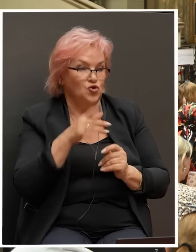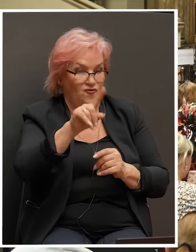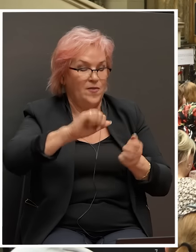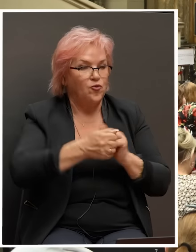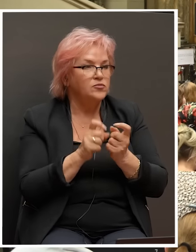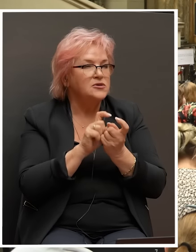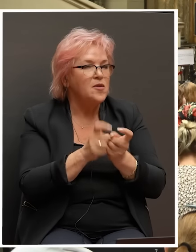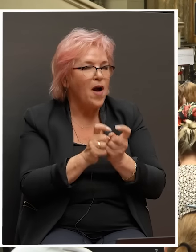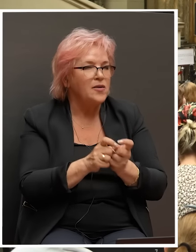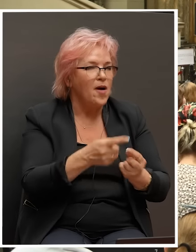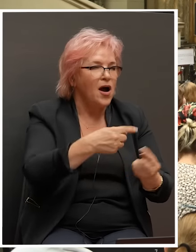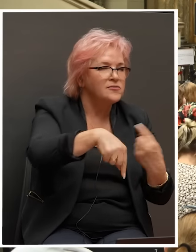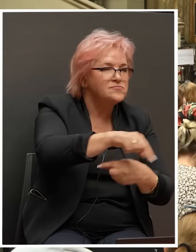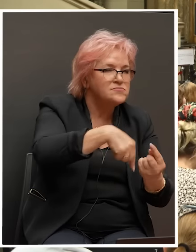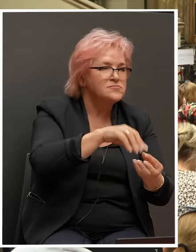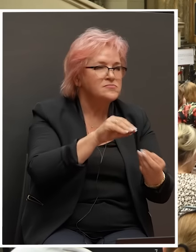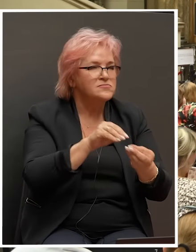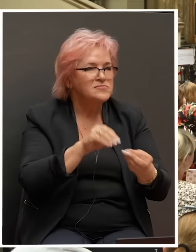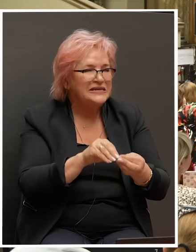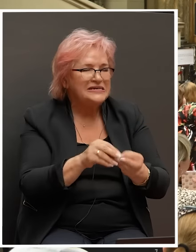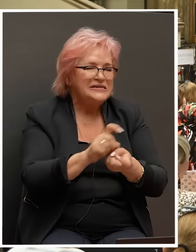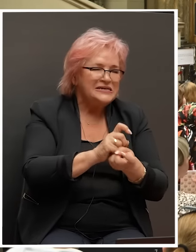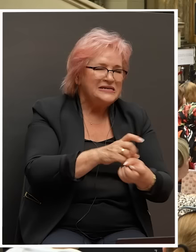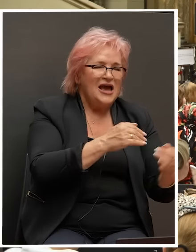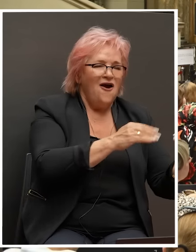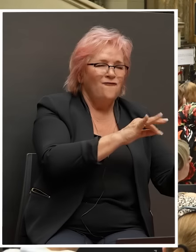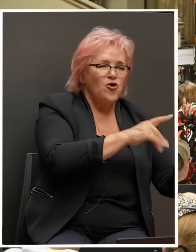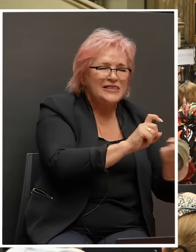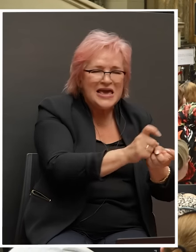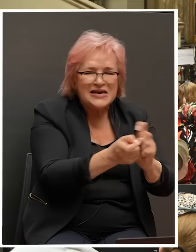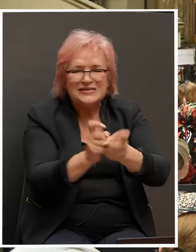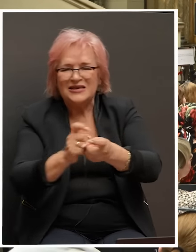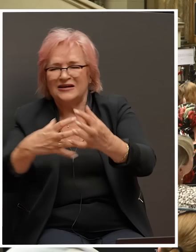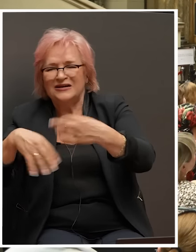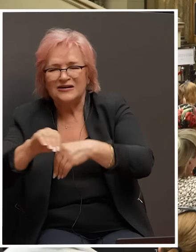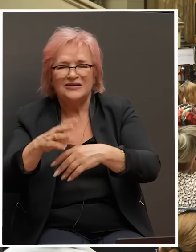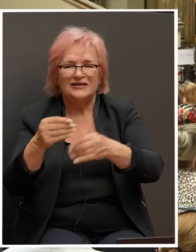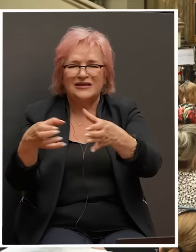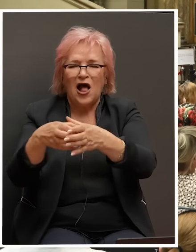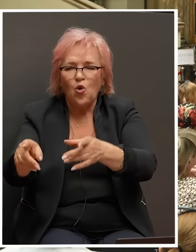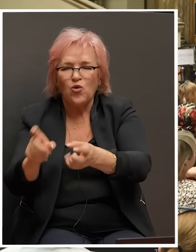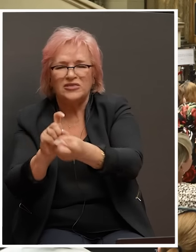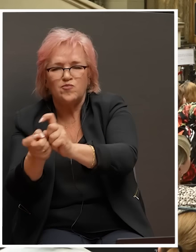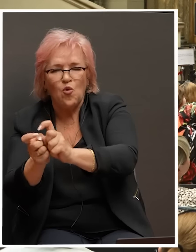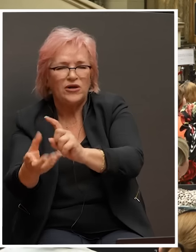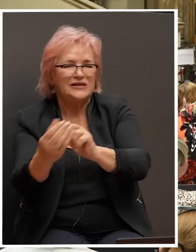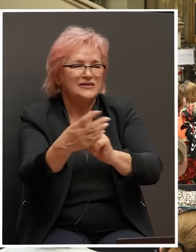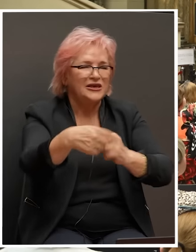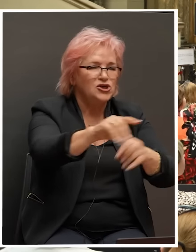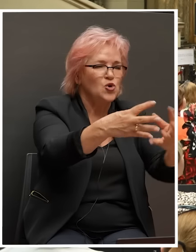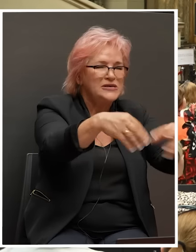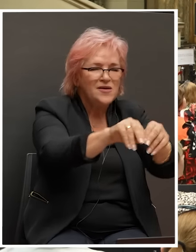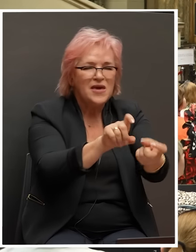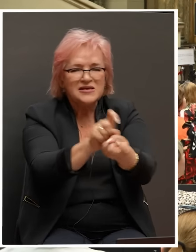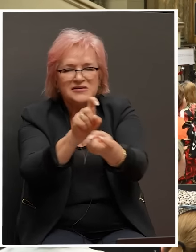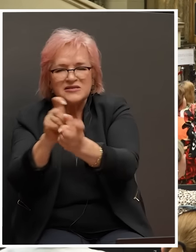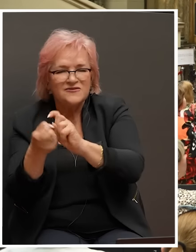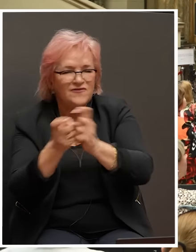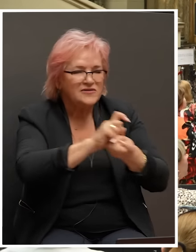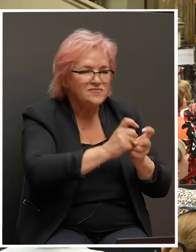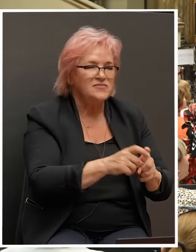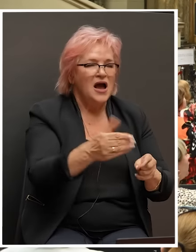помните, борьба курий бесконечных, Делла Ровера борется с Форнезо, все вместе они борются с Колонной, еще с каким-то бесконечным количеством семейств, которые